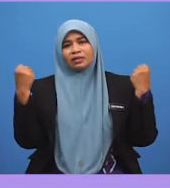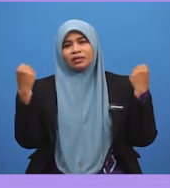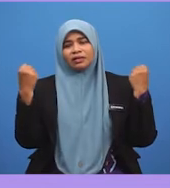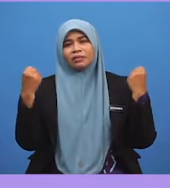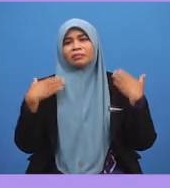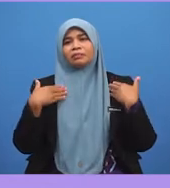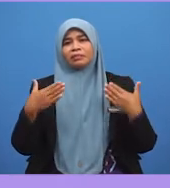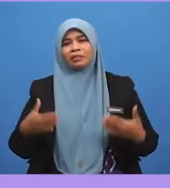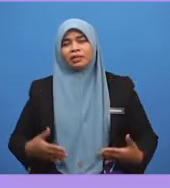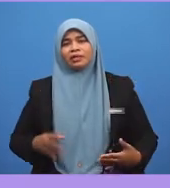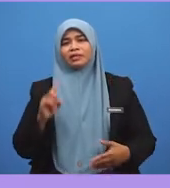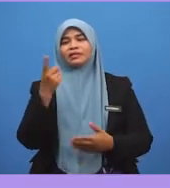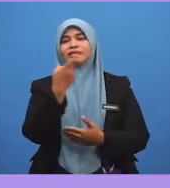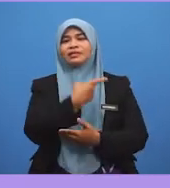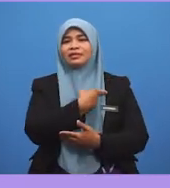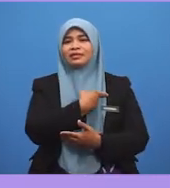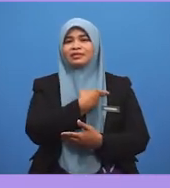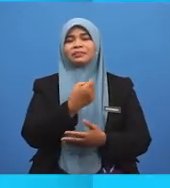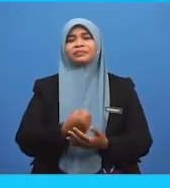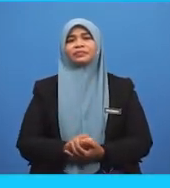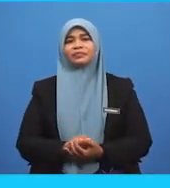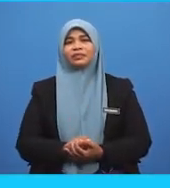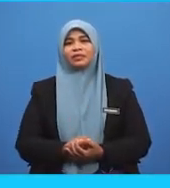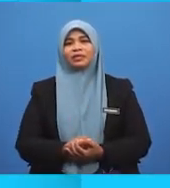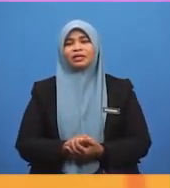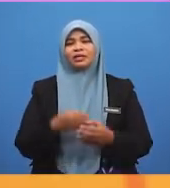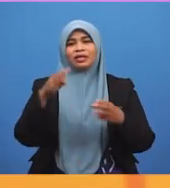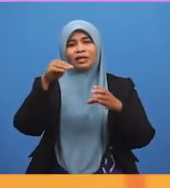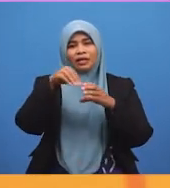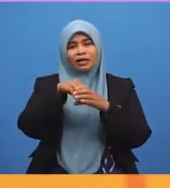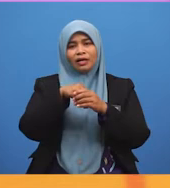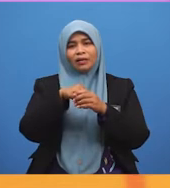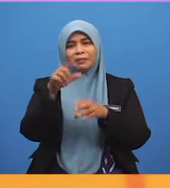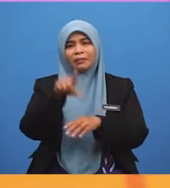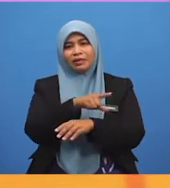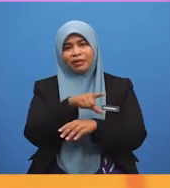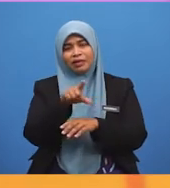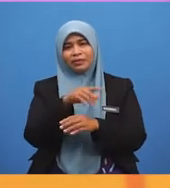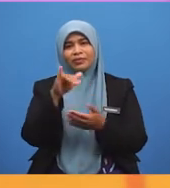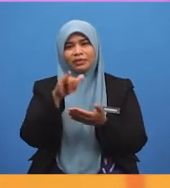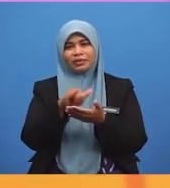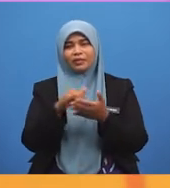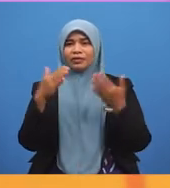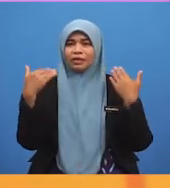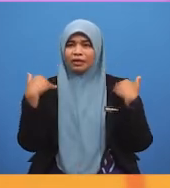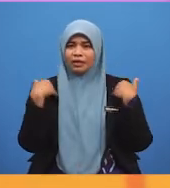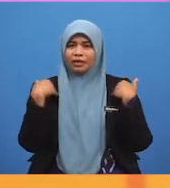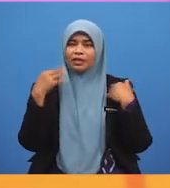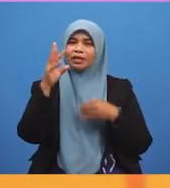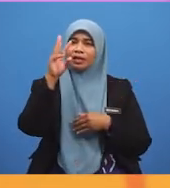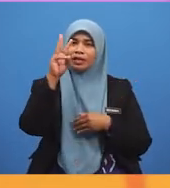sihat tubuh badan kita. Di dalam lirik lagu tersebut